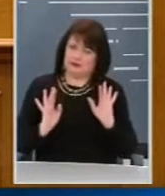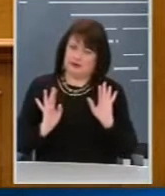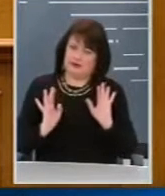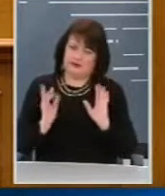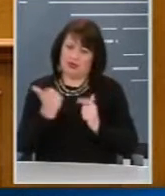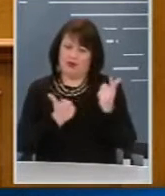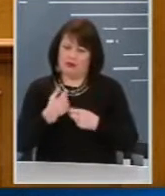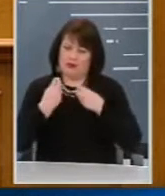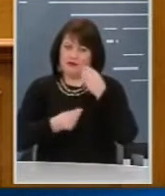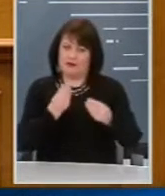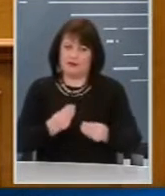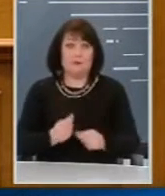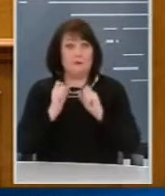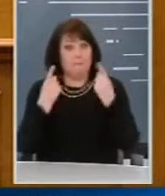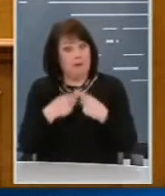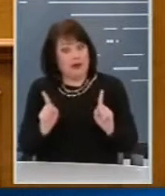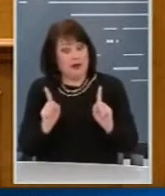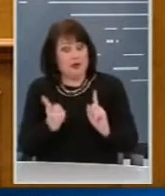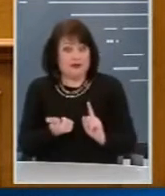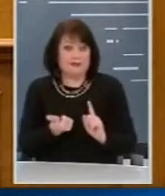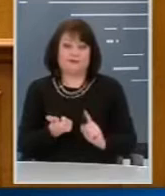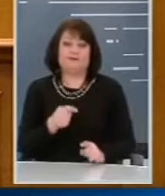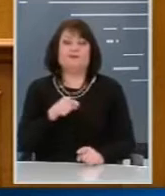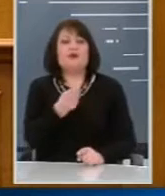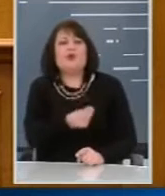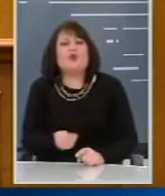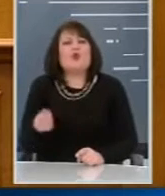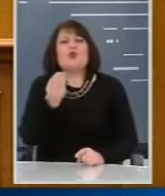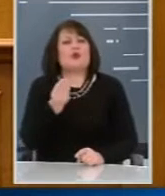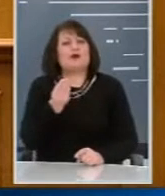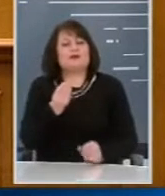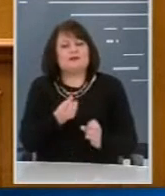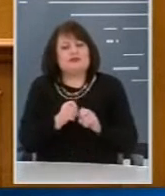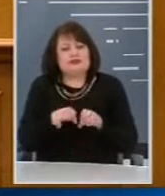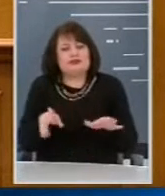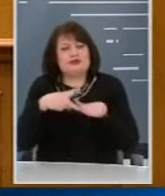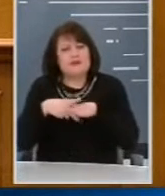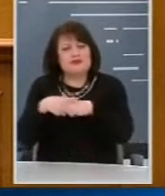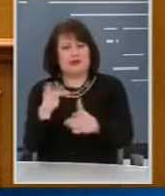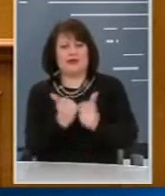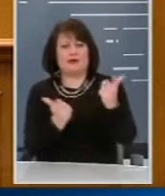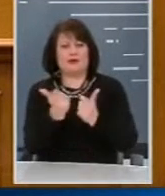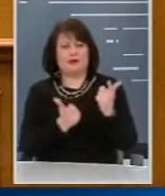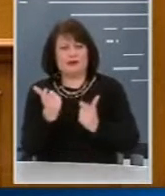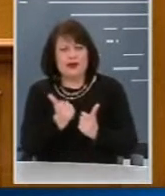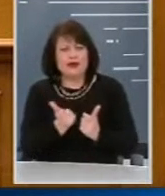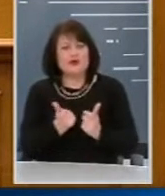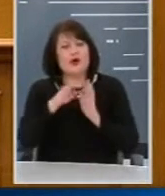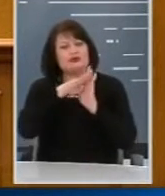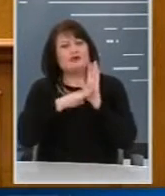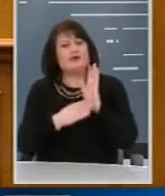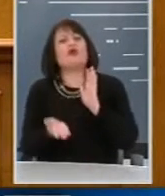Το αξιοπερίεργο είναι ότι αυτή η απεριόριστη πιστωτική επέκταση, τα δάνεια χωρίς